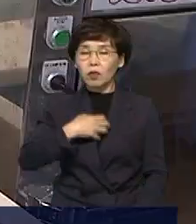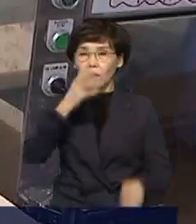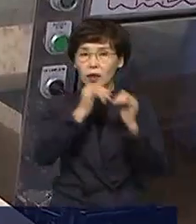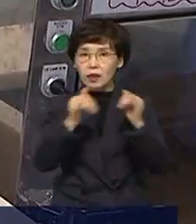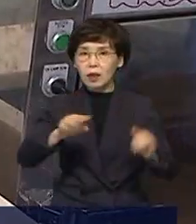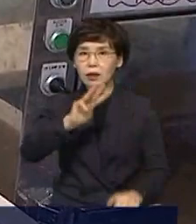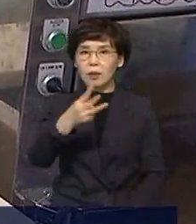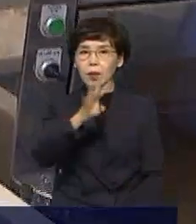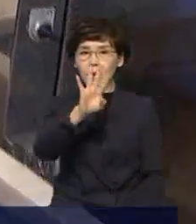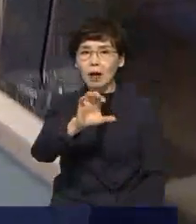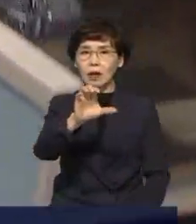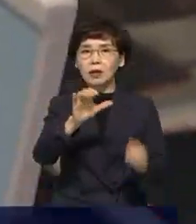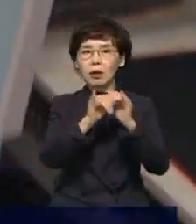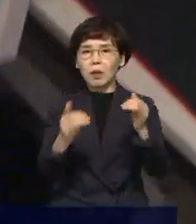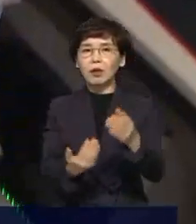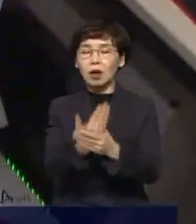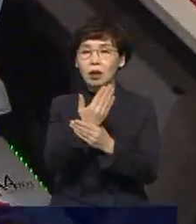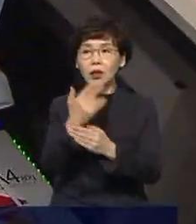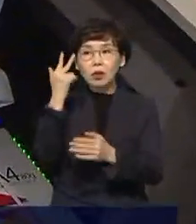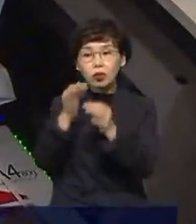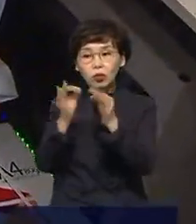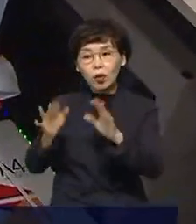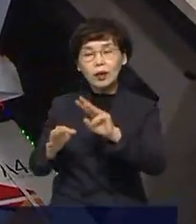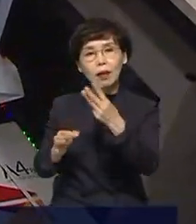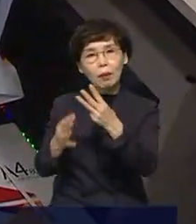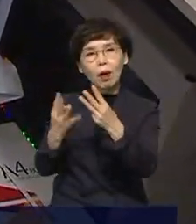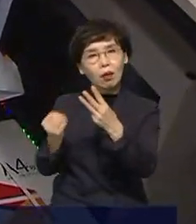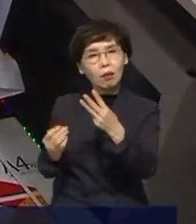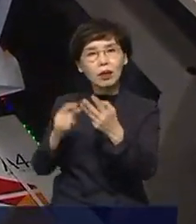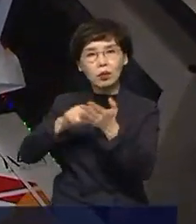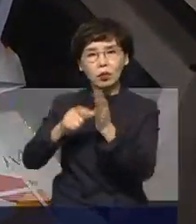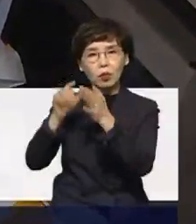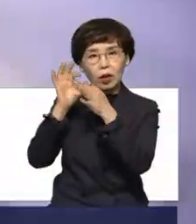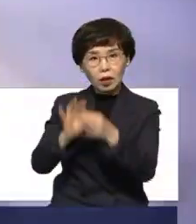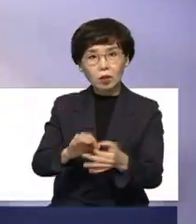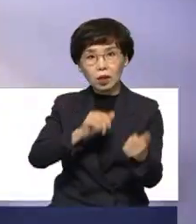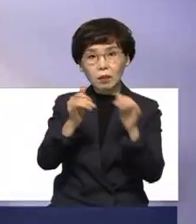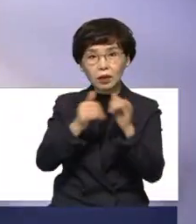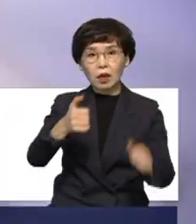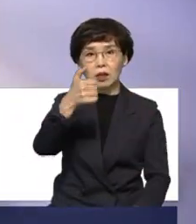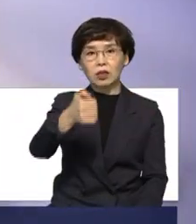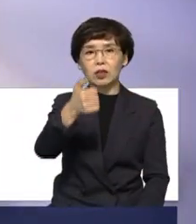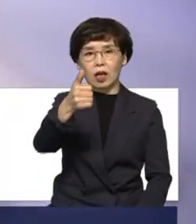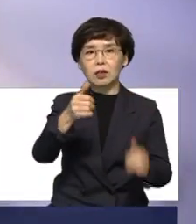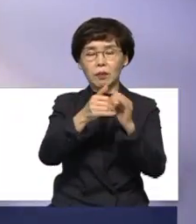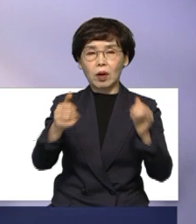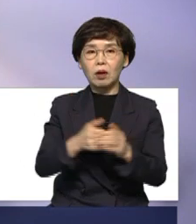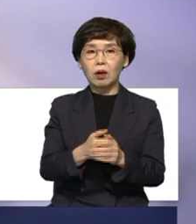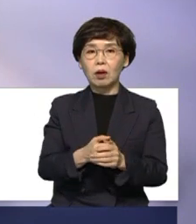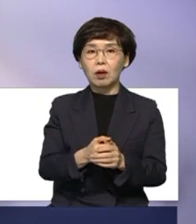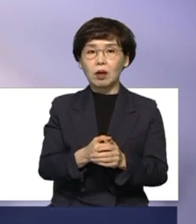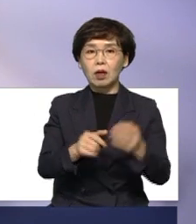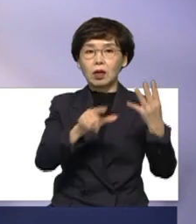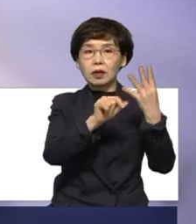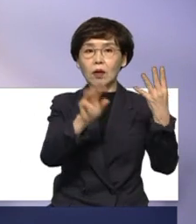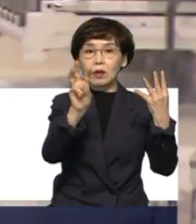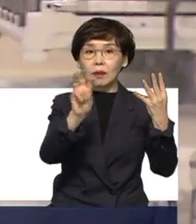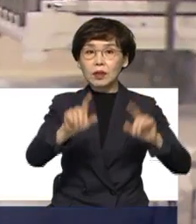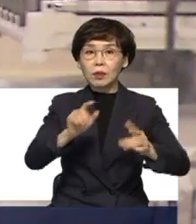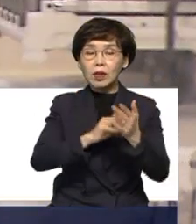환자는 345명 나와 일주일간 300명대를 이어갔고 사망자는 55명으로 지난달 30일